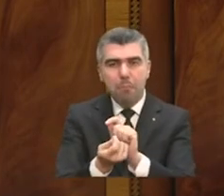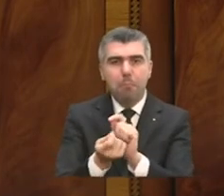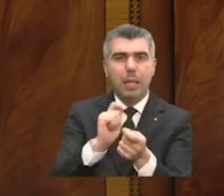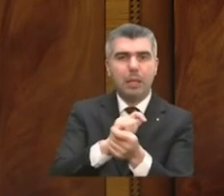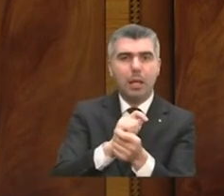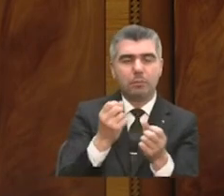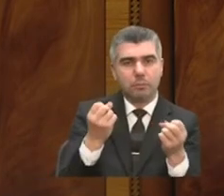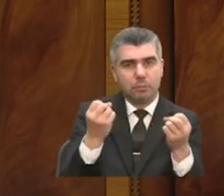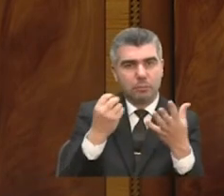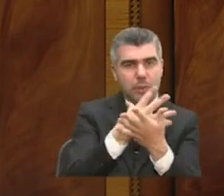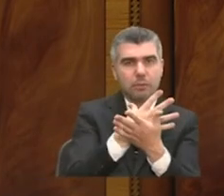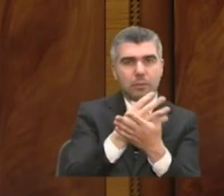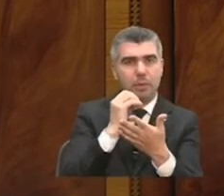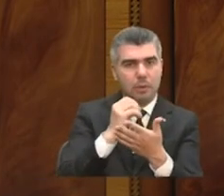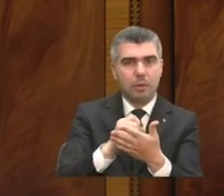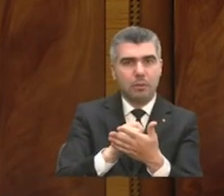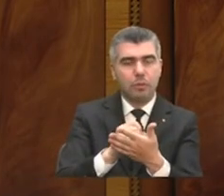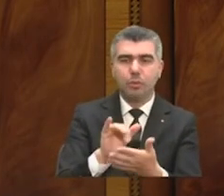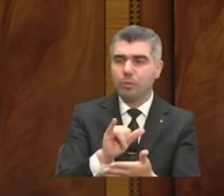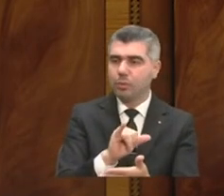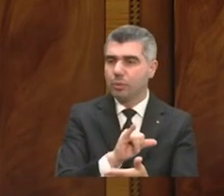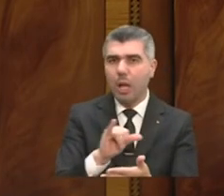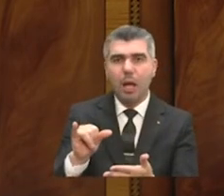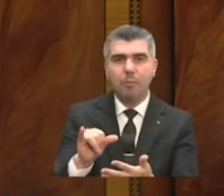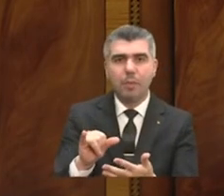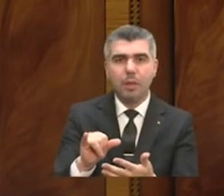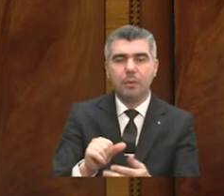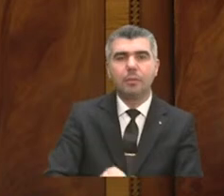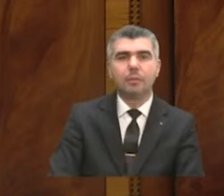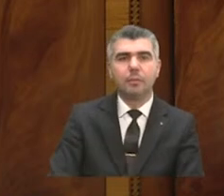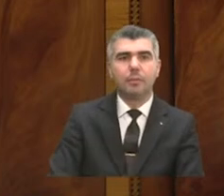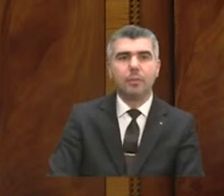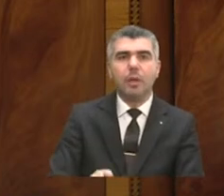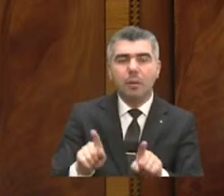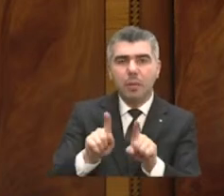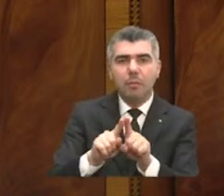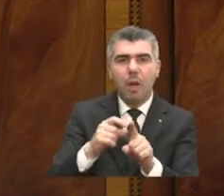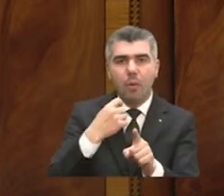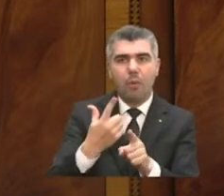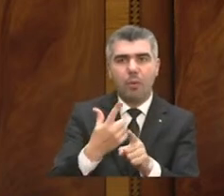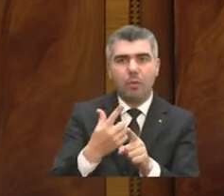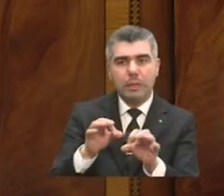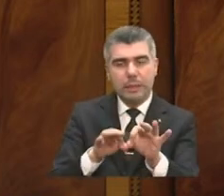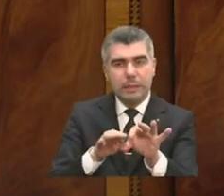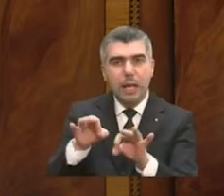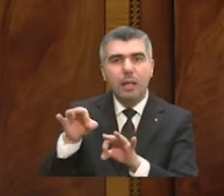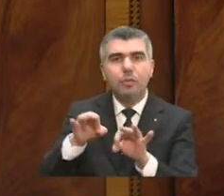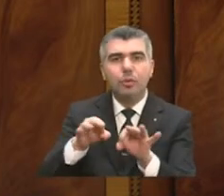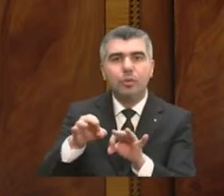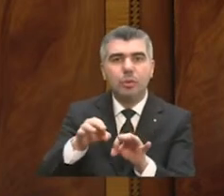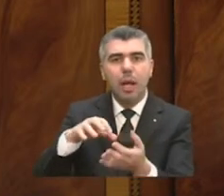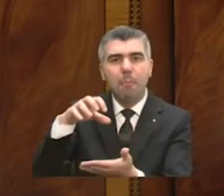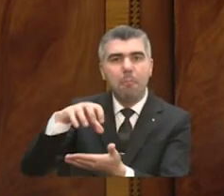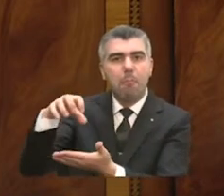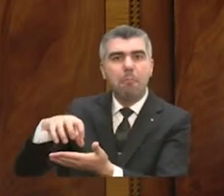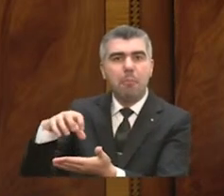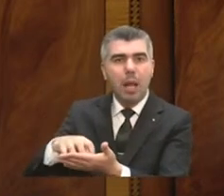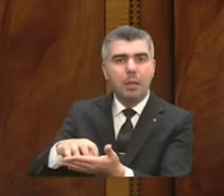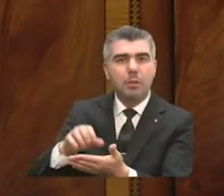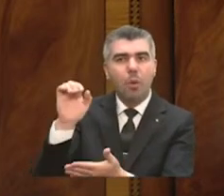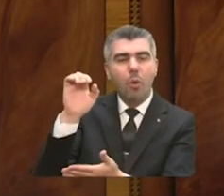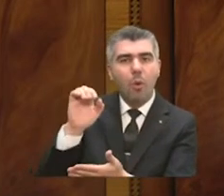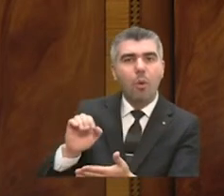d'un autre pays. Ce changement de position soudain et bizarre qui n'a pas pris en